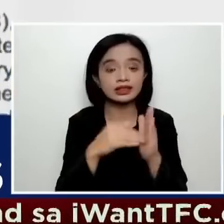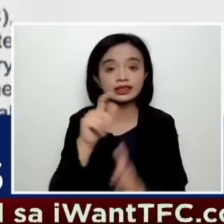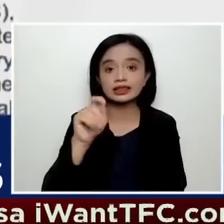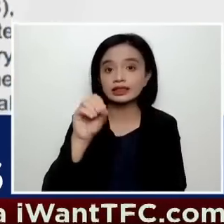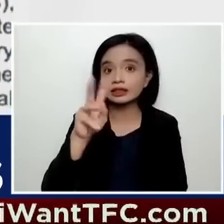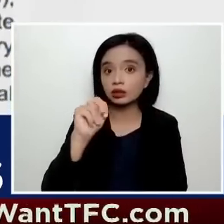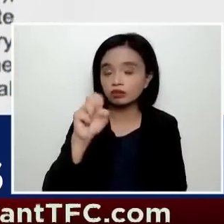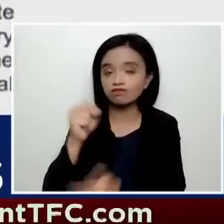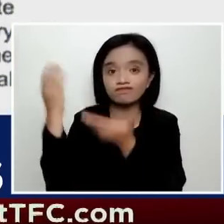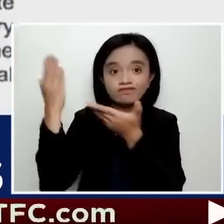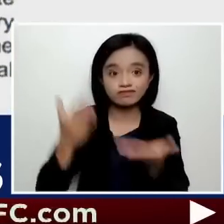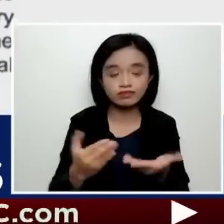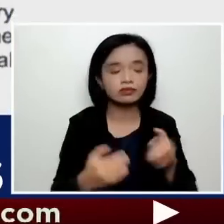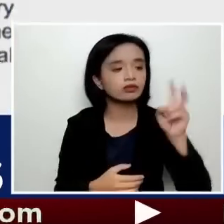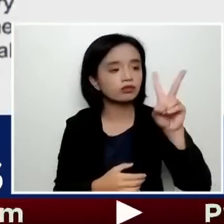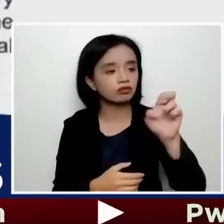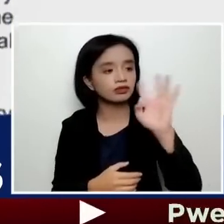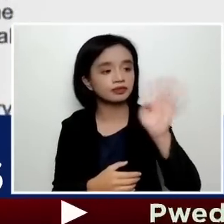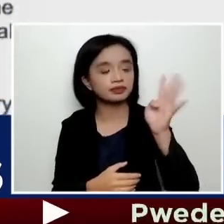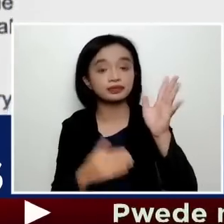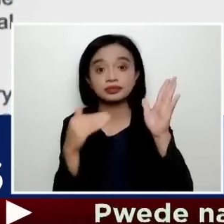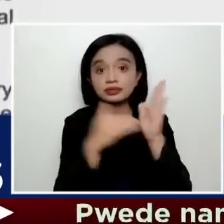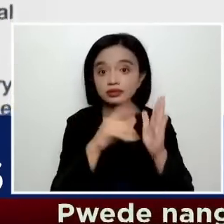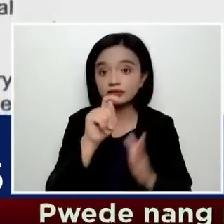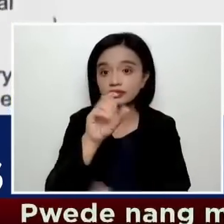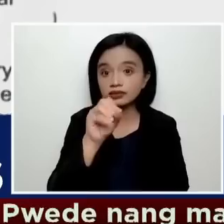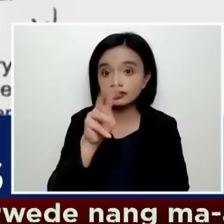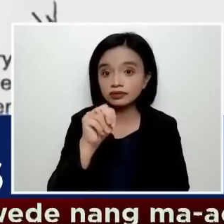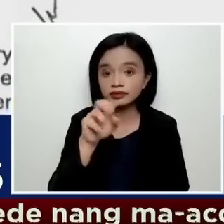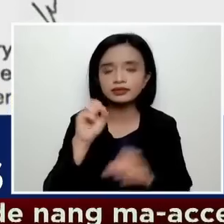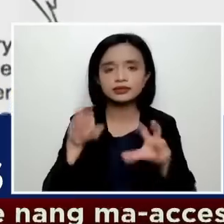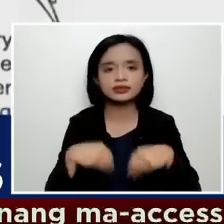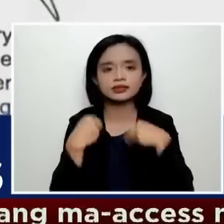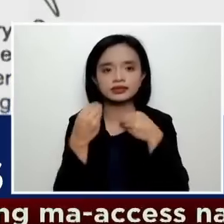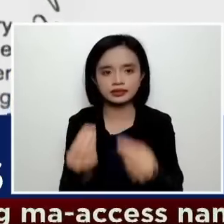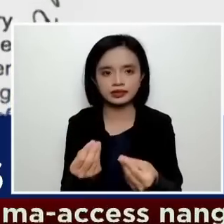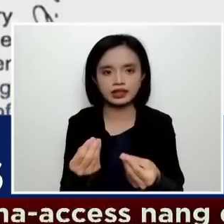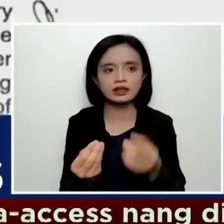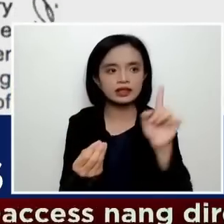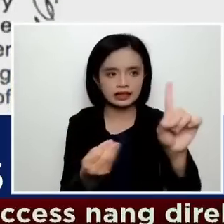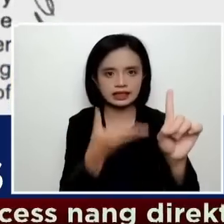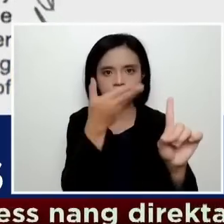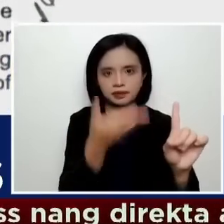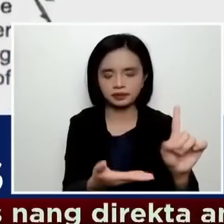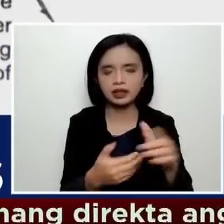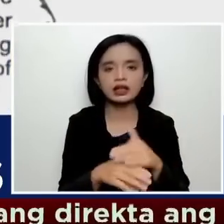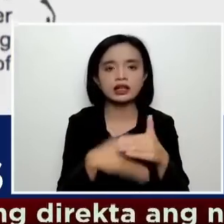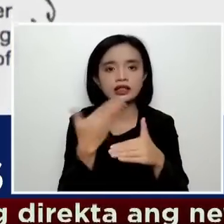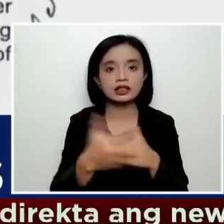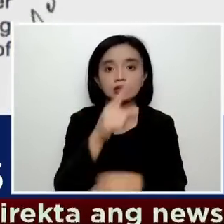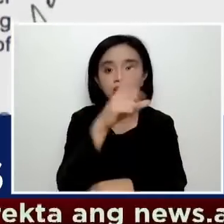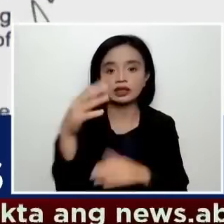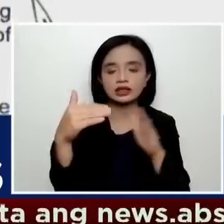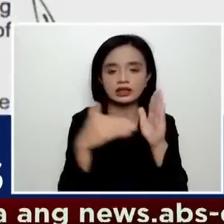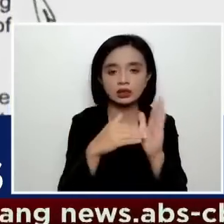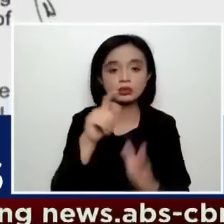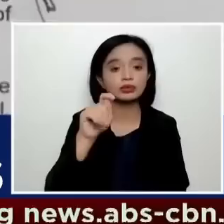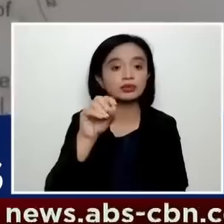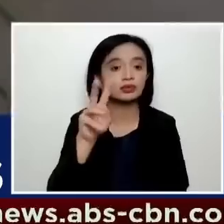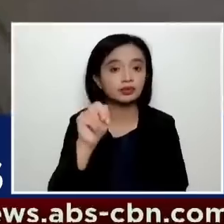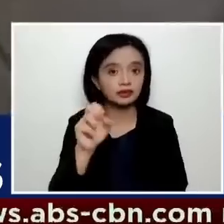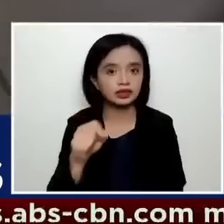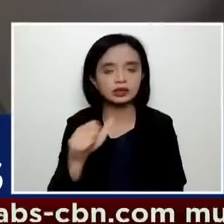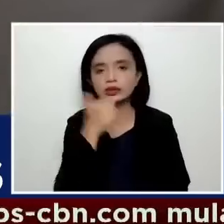inangkat, 240,000 metric tons ang ibinigay na allocation sa isa at tig 100,000 metric tons naman ang